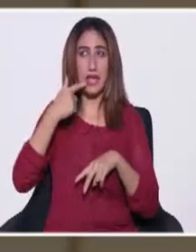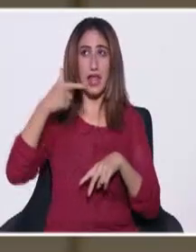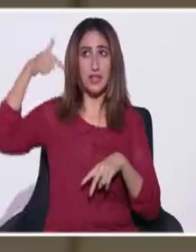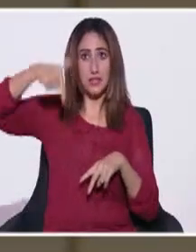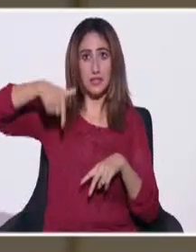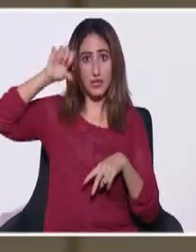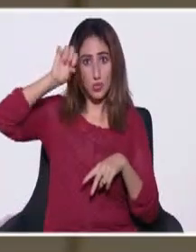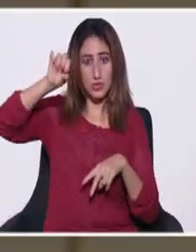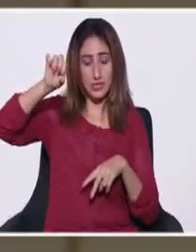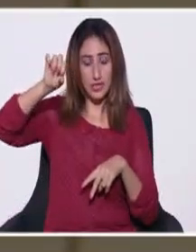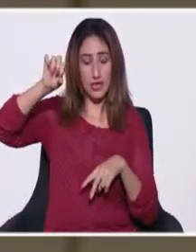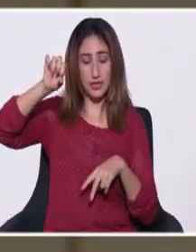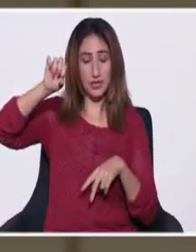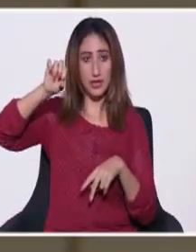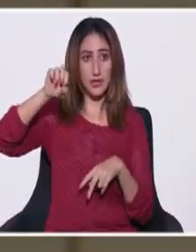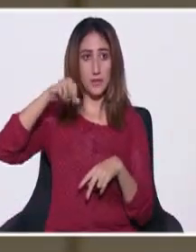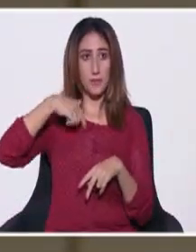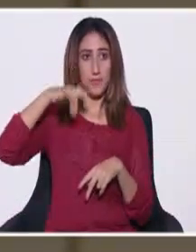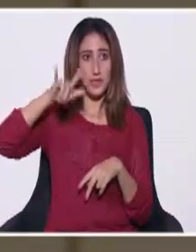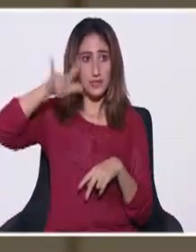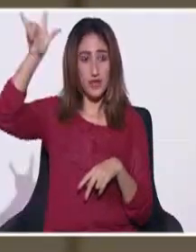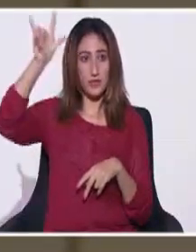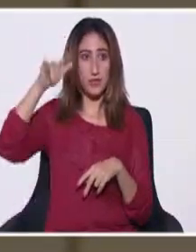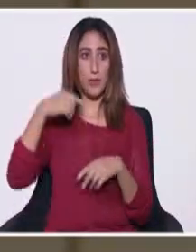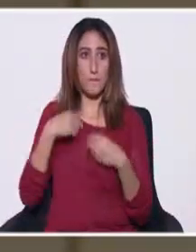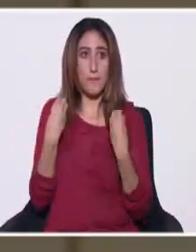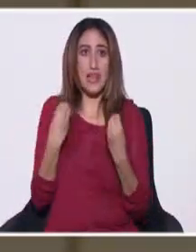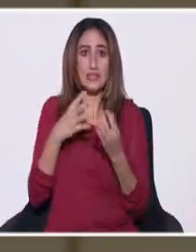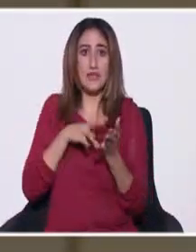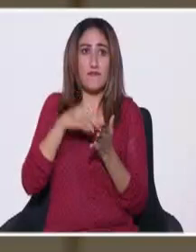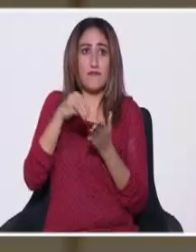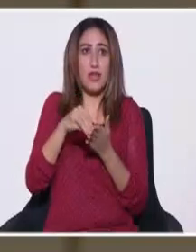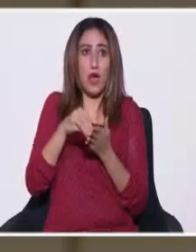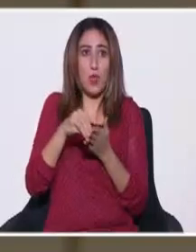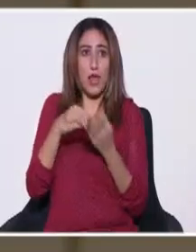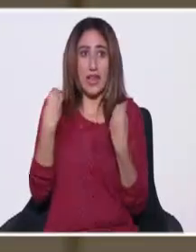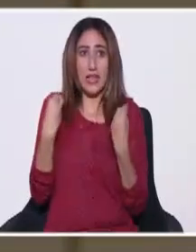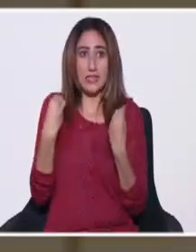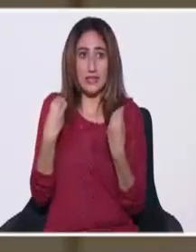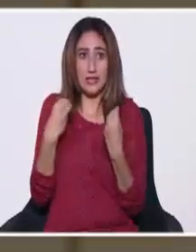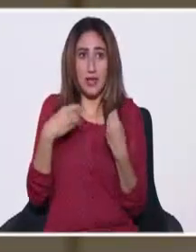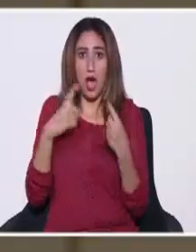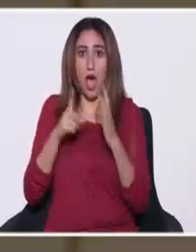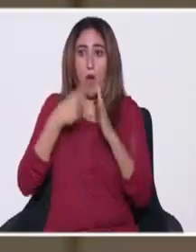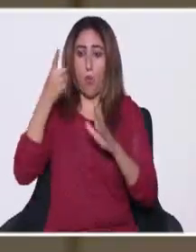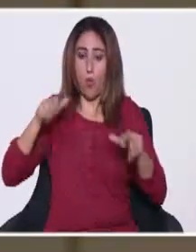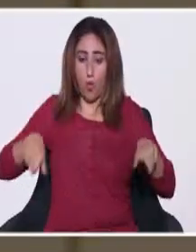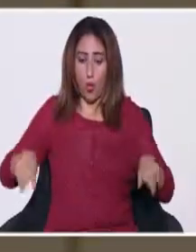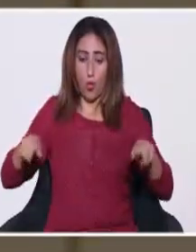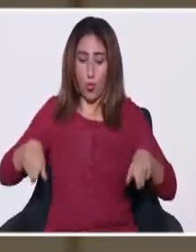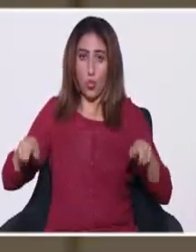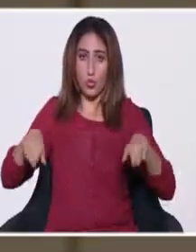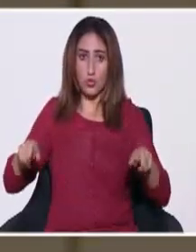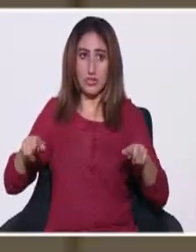في الرحله دي يعني كانت بقى لسه يعني في اول حياتي ان انا بقعد على كرسي متحرك، فان